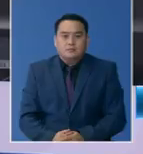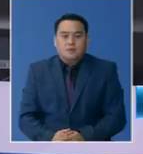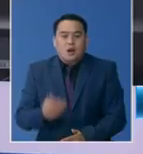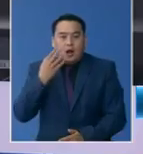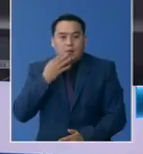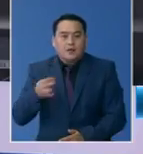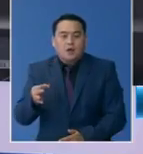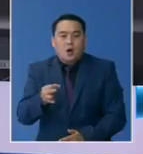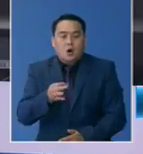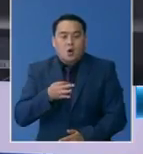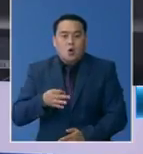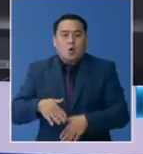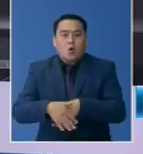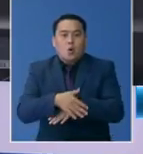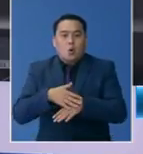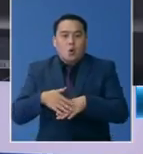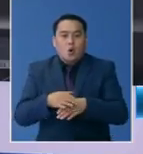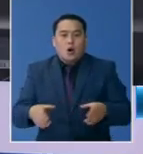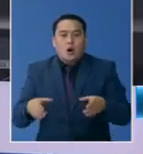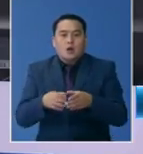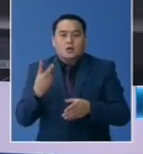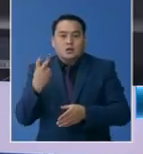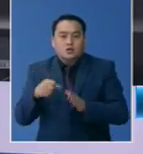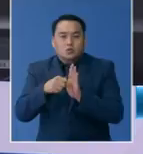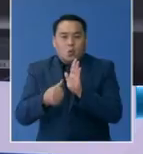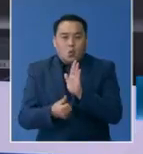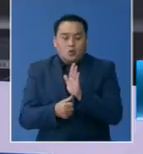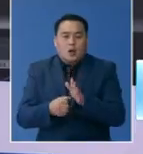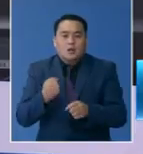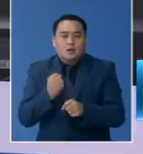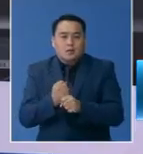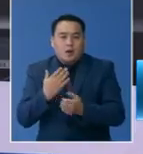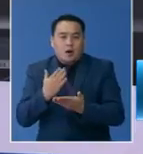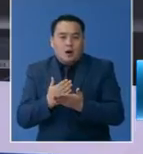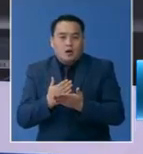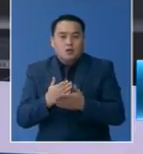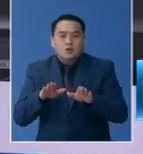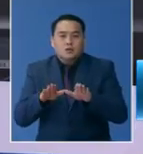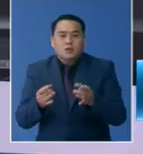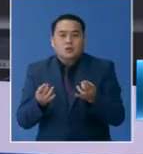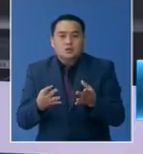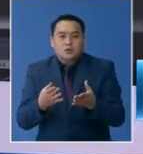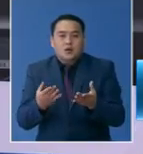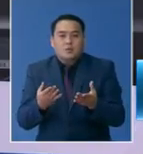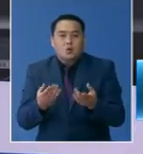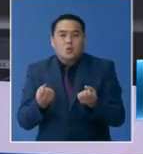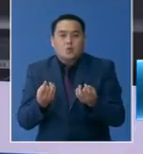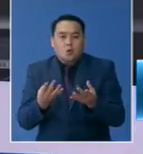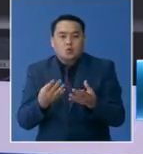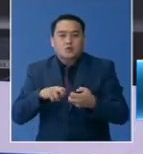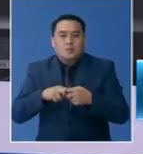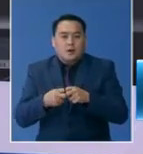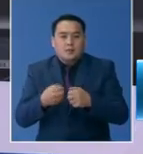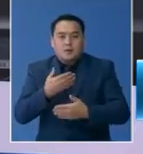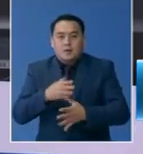Алматы облысында қоғамдық келісім кеңесінде 216 іс бар деп отыр. Бұл дегеніміз жай қарап бетін жауып қоя салатын жеңіл мәселе